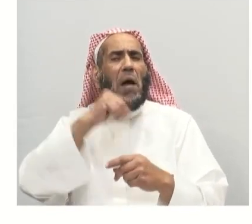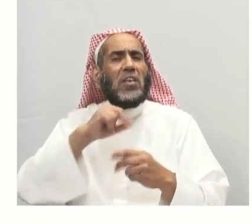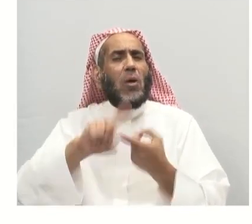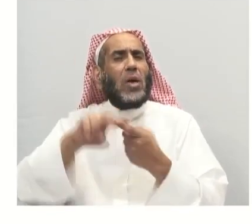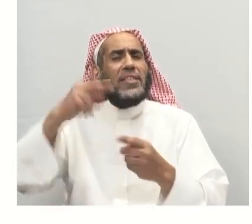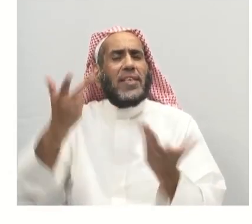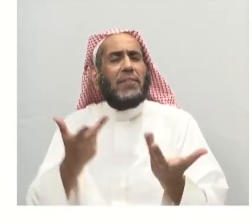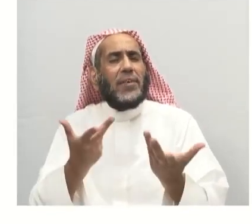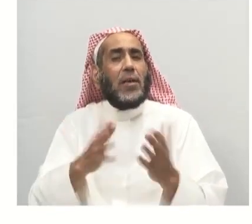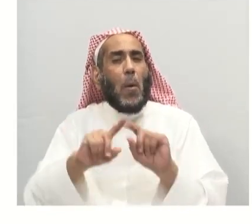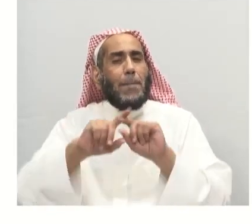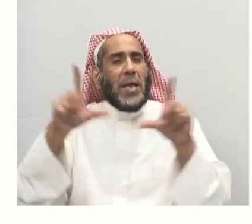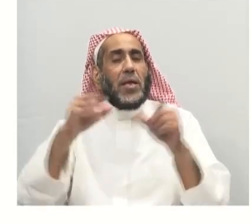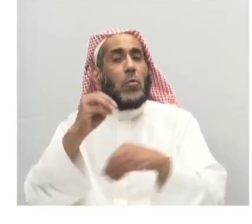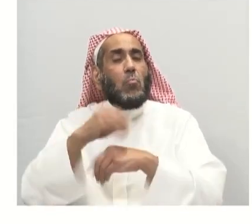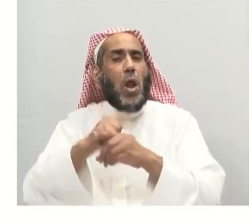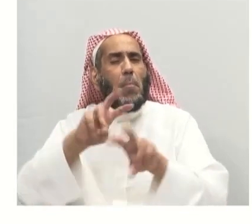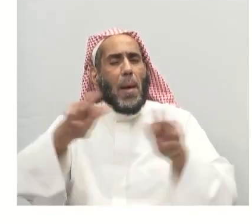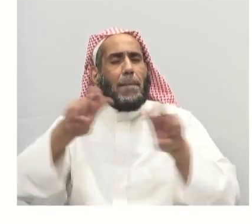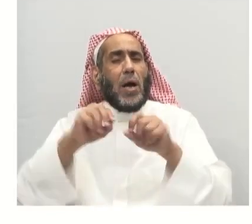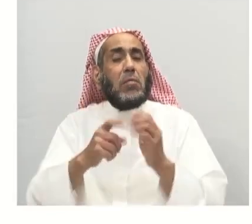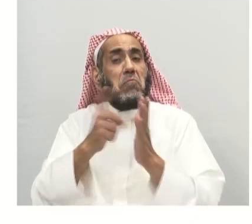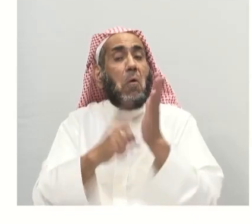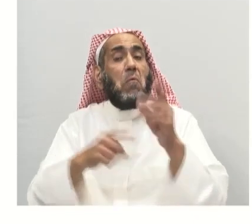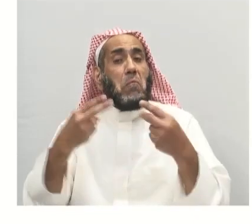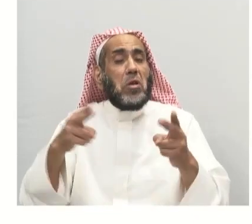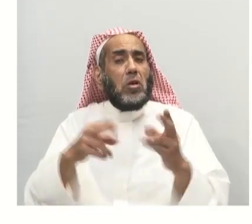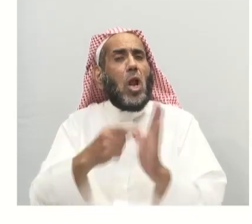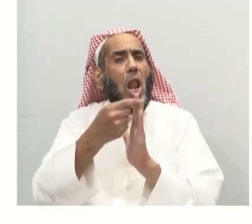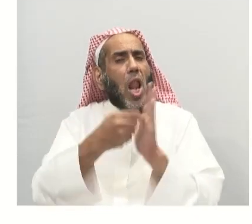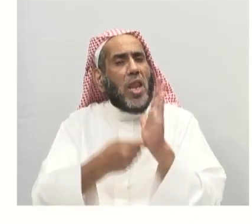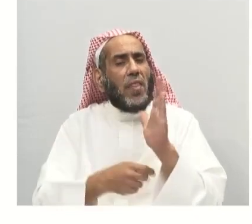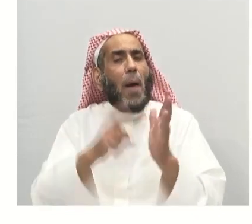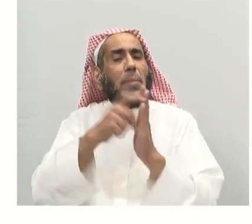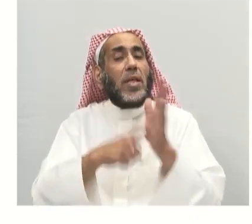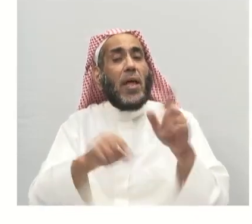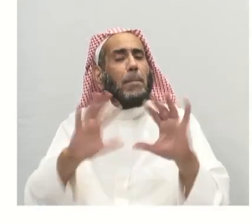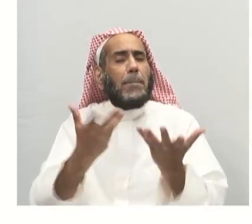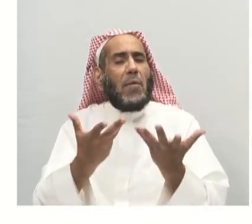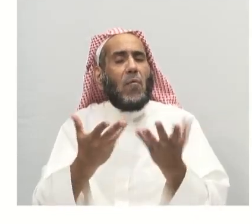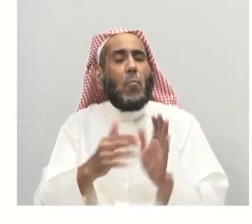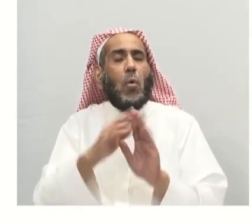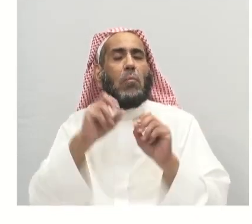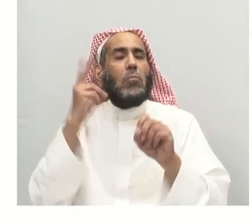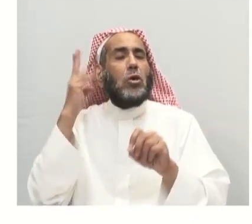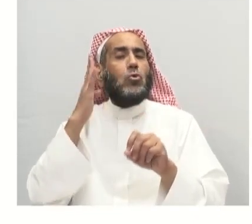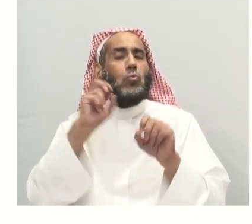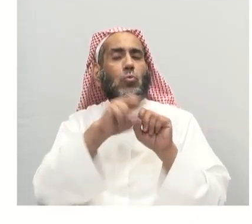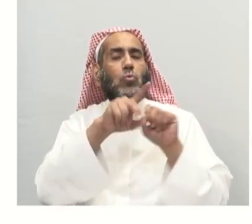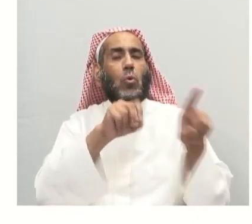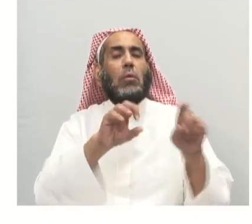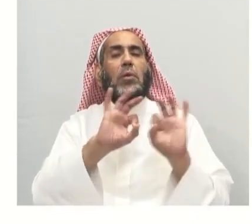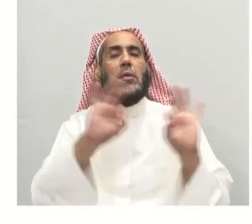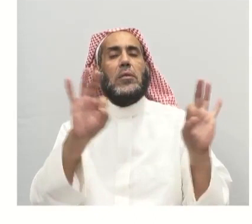فاريد منك ان تبين ذلك من خلال النظر الى هذا الباركود و وتبين هذا الامر